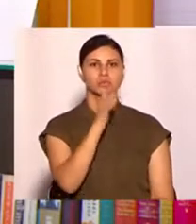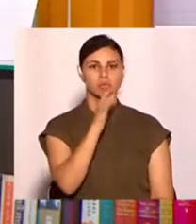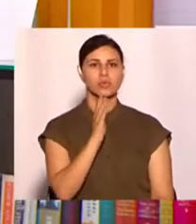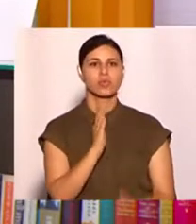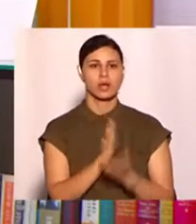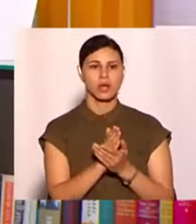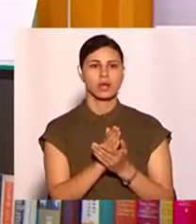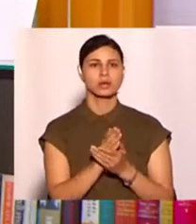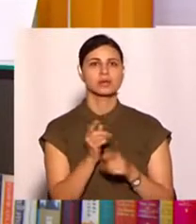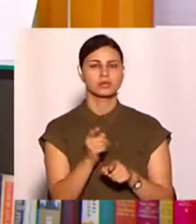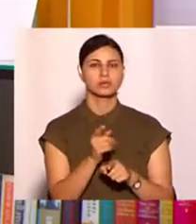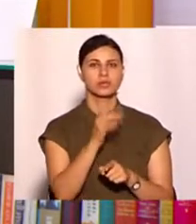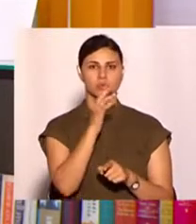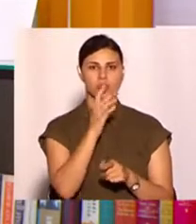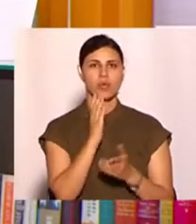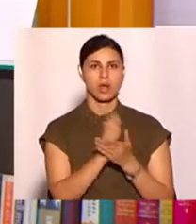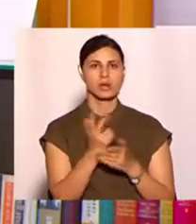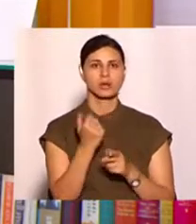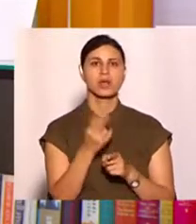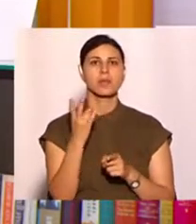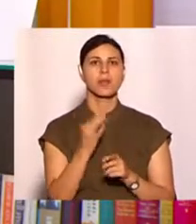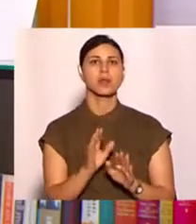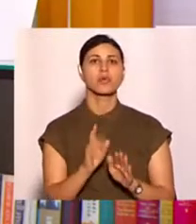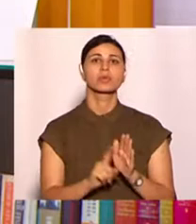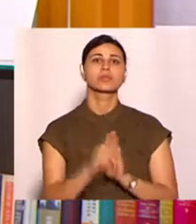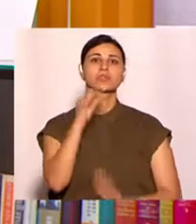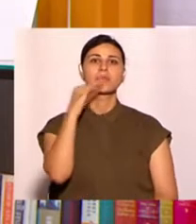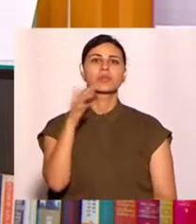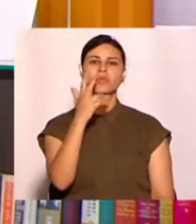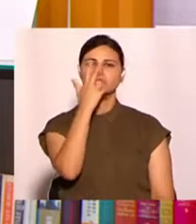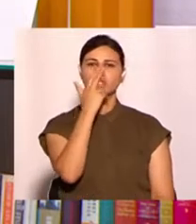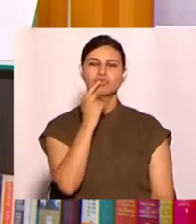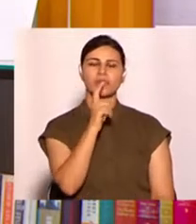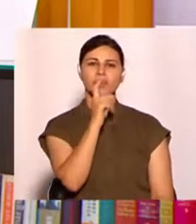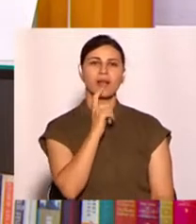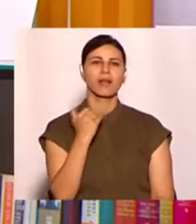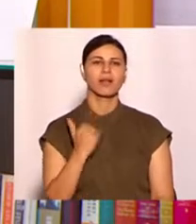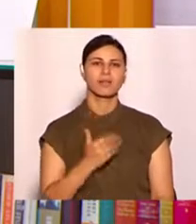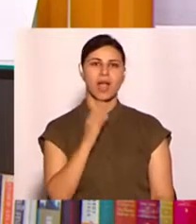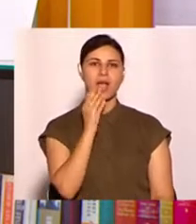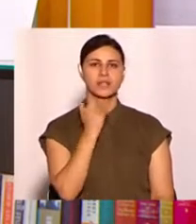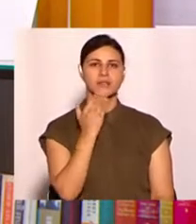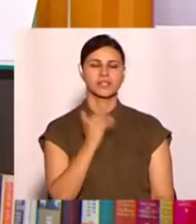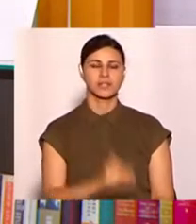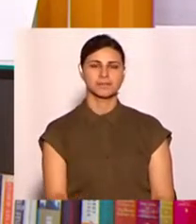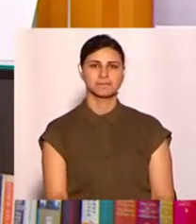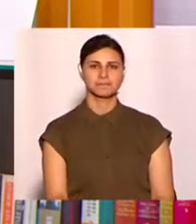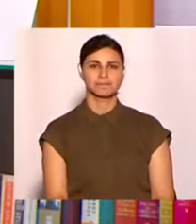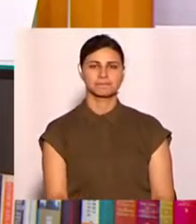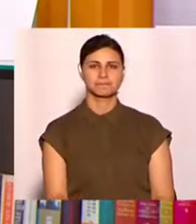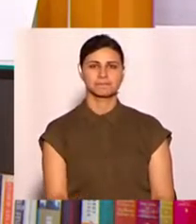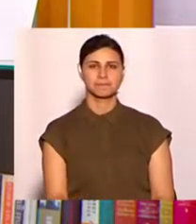მეტი დრო, ვიდრე თქვენ ამას ფიქრობდით, მაგრამ ეს მხოლოდ დასაწყისში. მე უკვე შეჩვევის თემაა ეს ყველაფერი და უფრო მალე გაივლით.